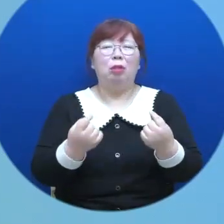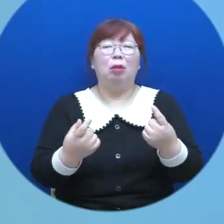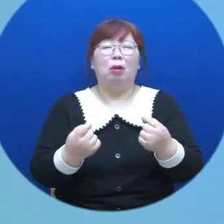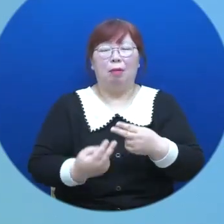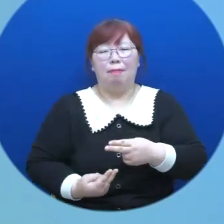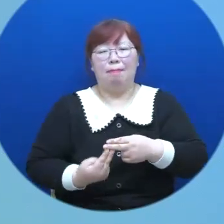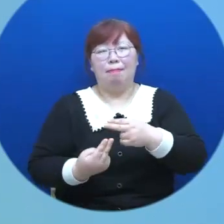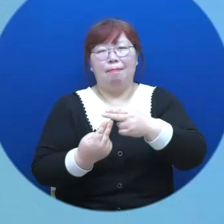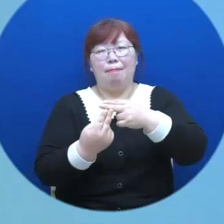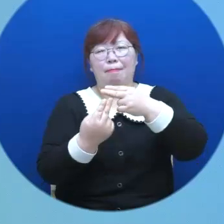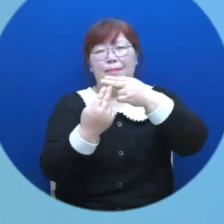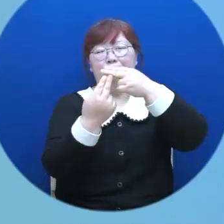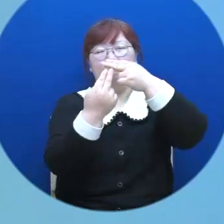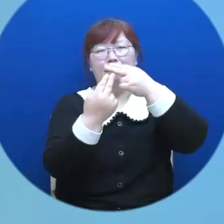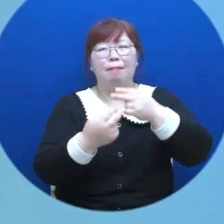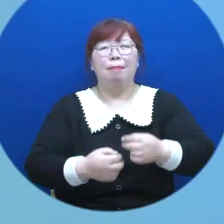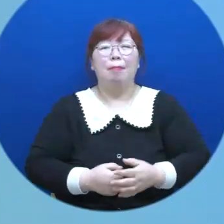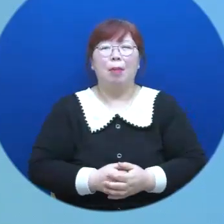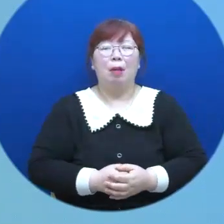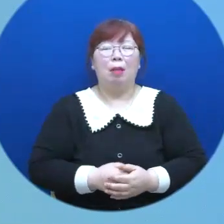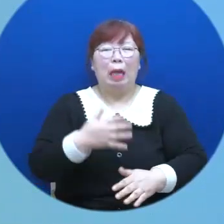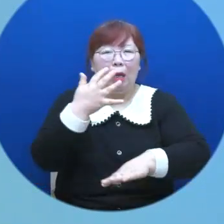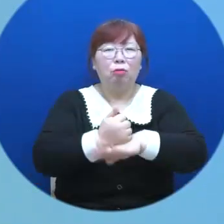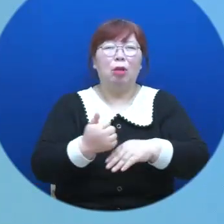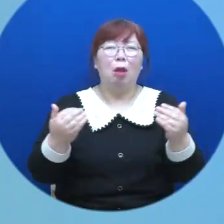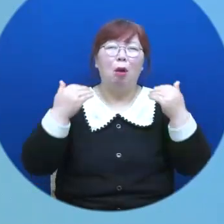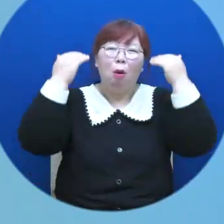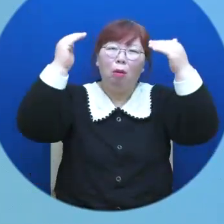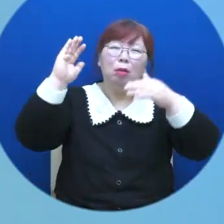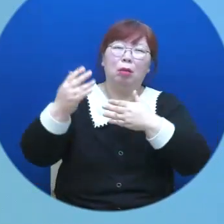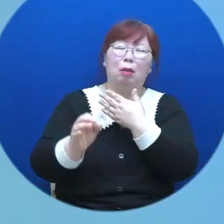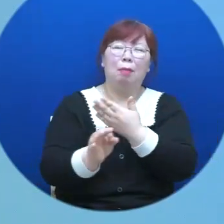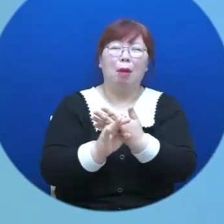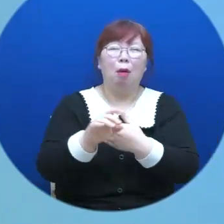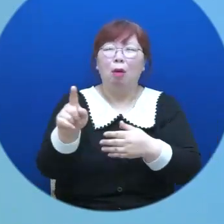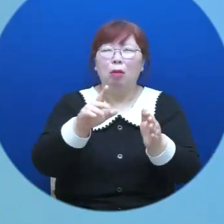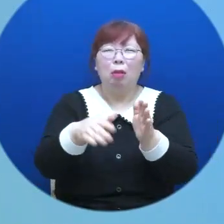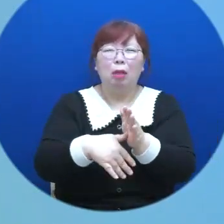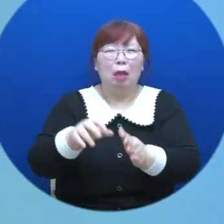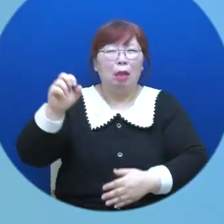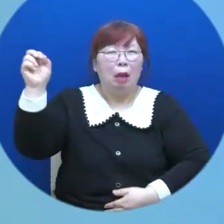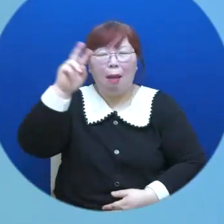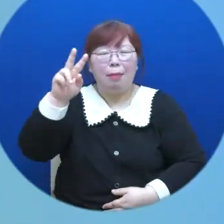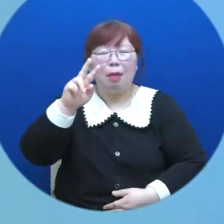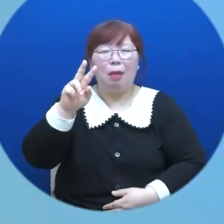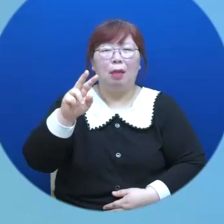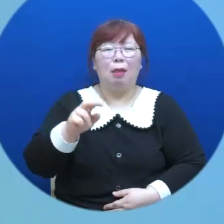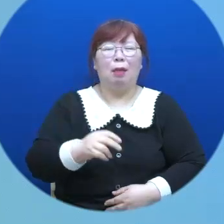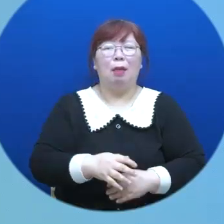차곡차곡 쌓는 거죠. 어른이 되면은 어떤 시점에 발화가 돼요.